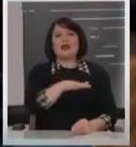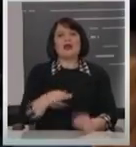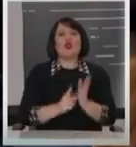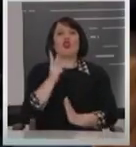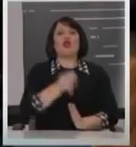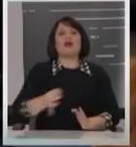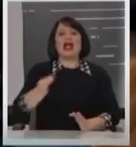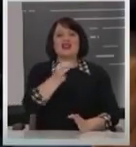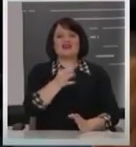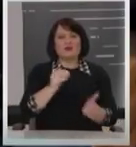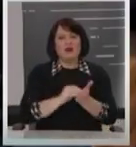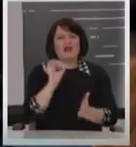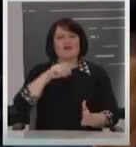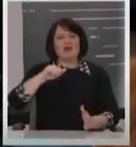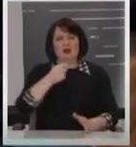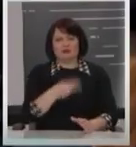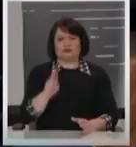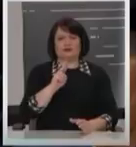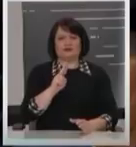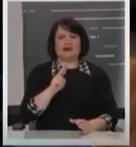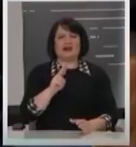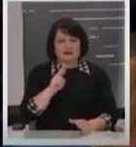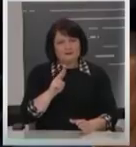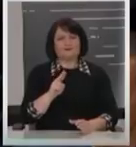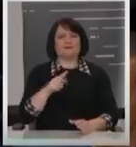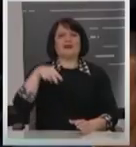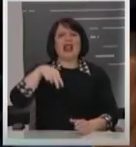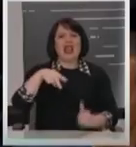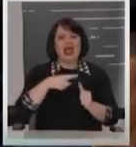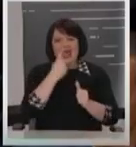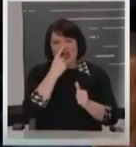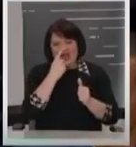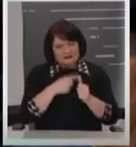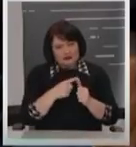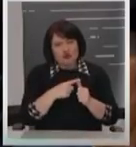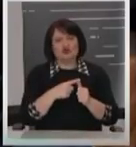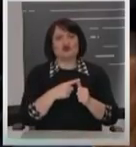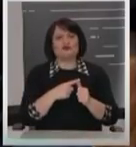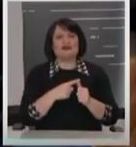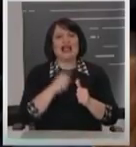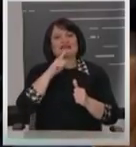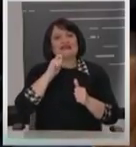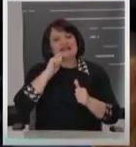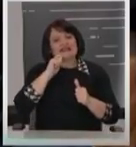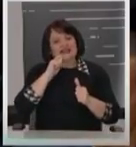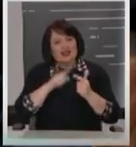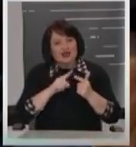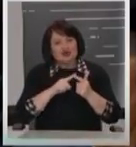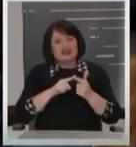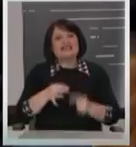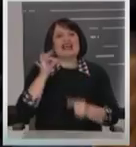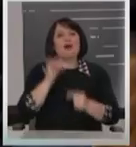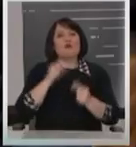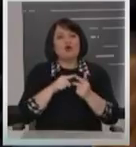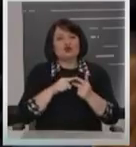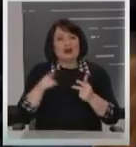Δωδεκανήσου. Ανάμεσα σε αυτά η Λέσβος, η Χίος και η Σάμος, που υποφέρουν αυτή τη στιγμή, που έχουν